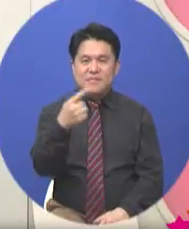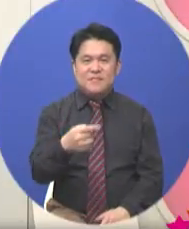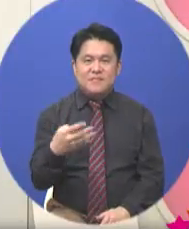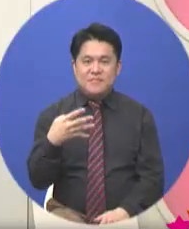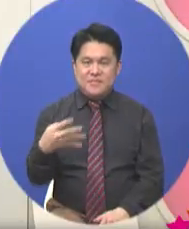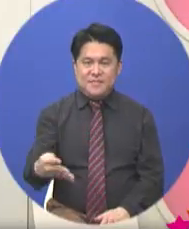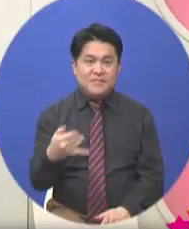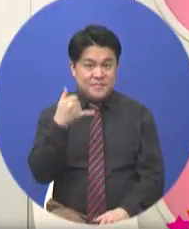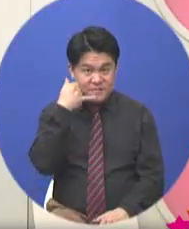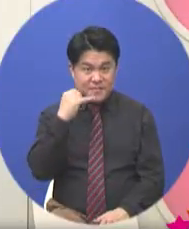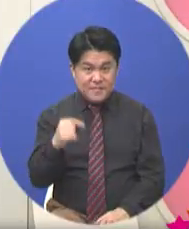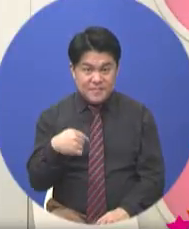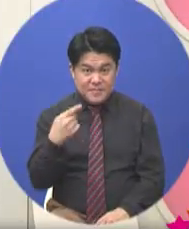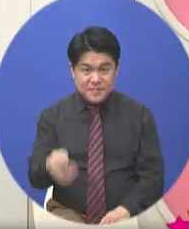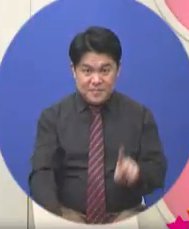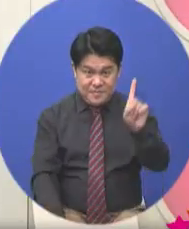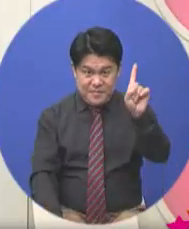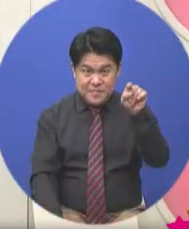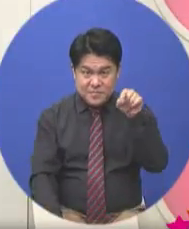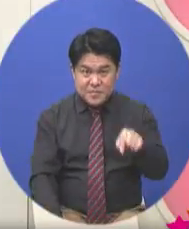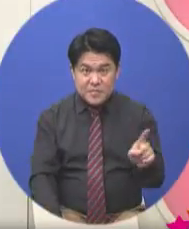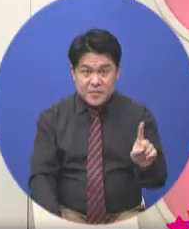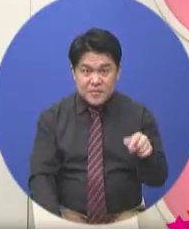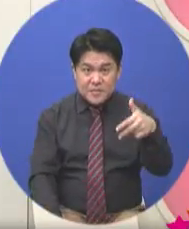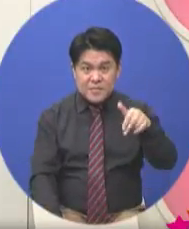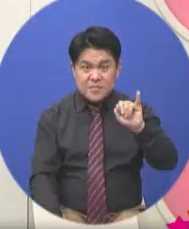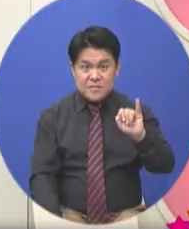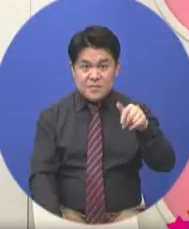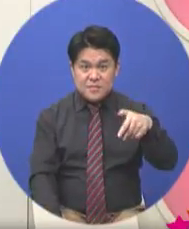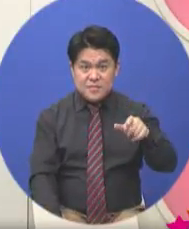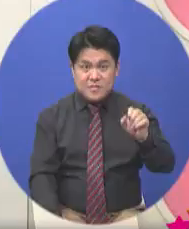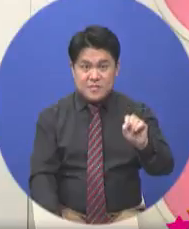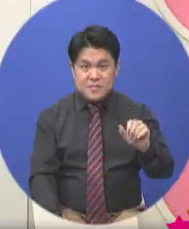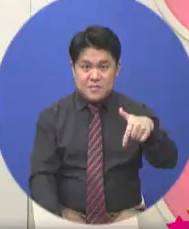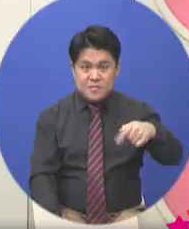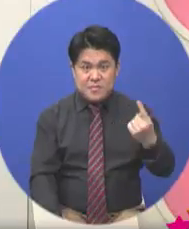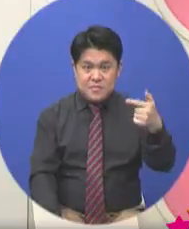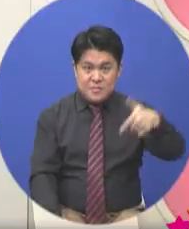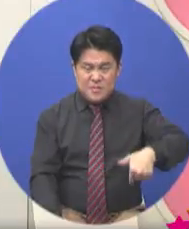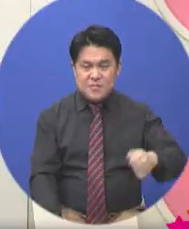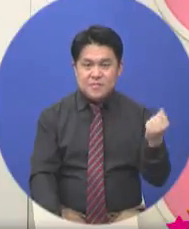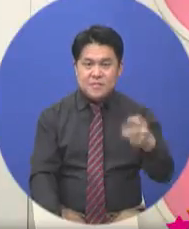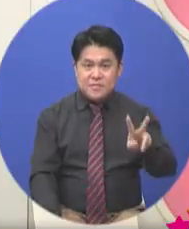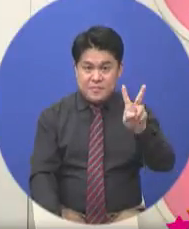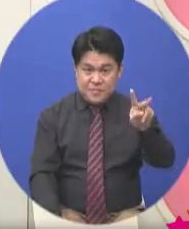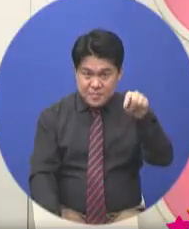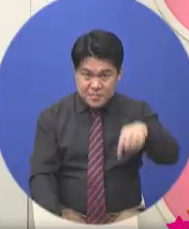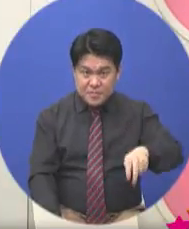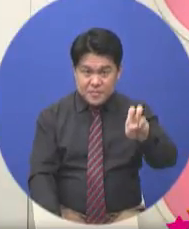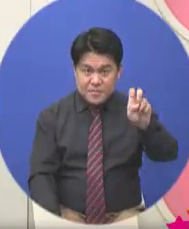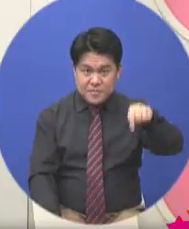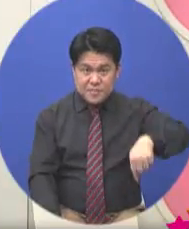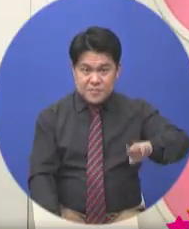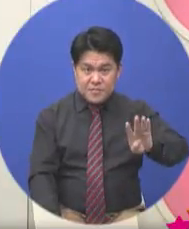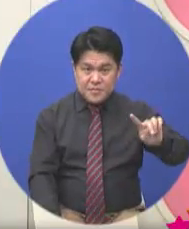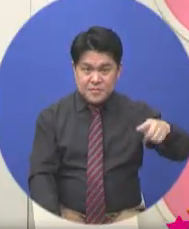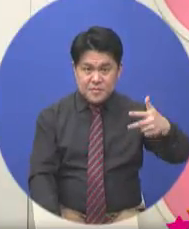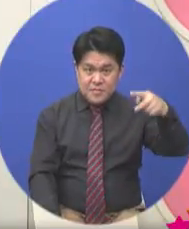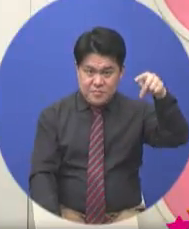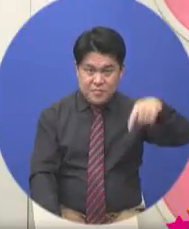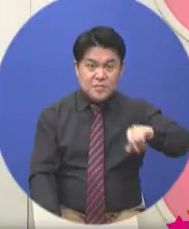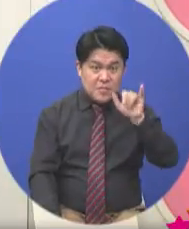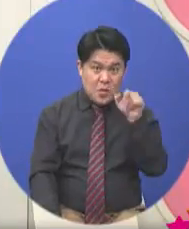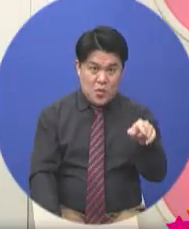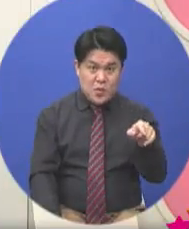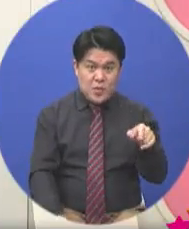ARS 060-608-1004번으로 들어오셔서요. 네. 먼저 1번 지정곡 노래 부르기와 2번 무반주 노래 부르기로 저희와 함께 방송에